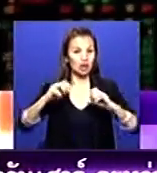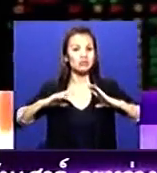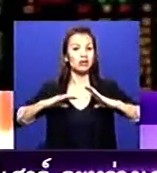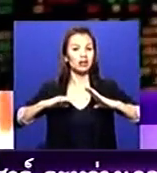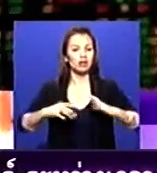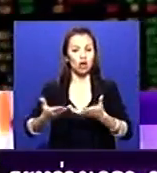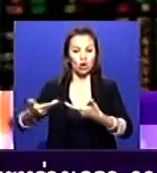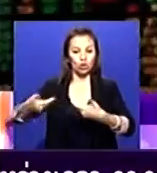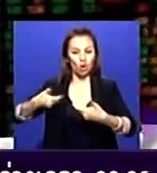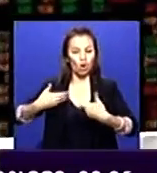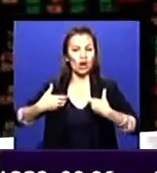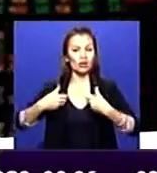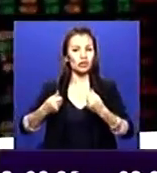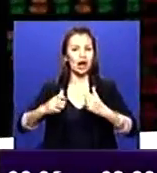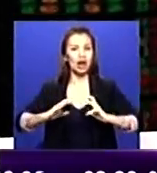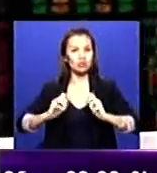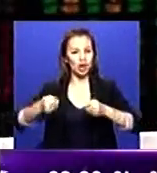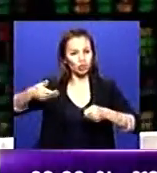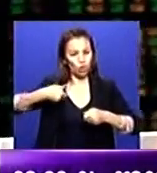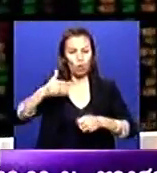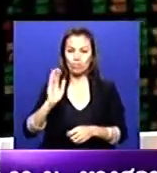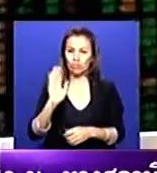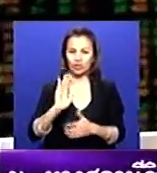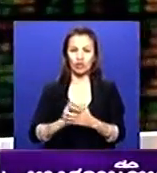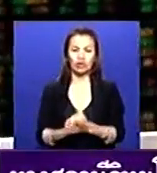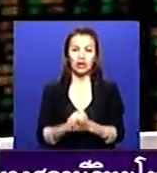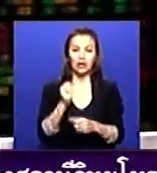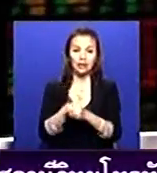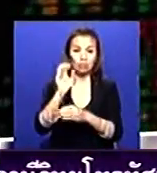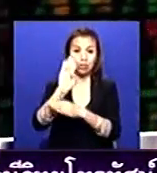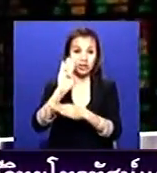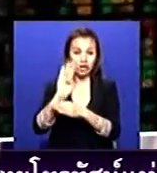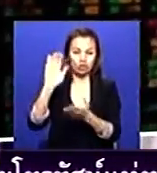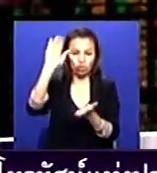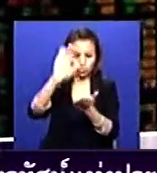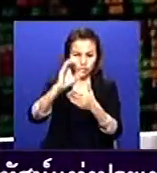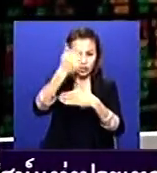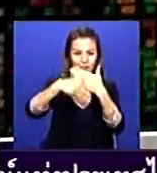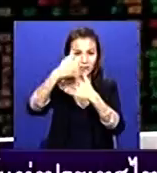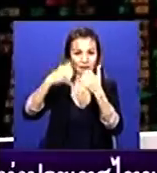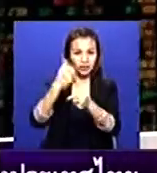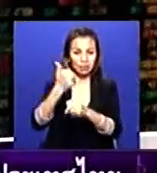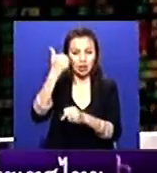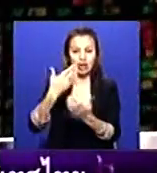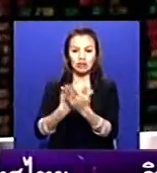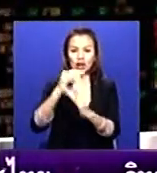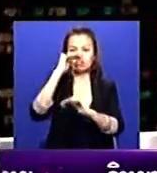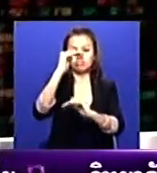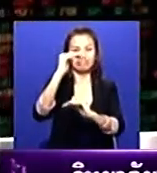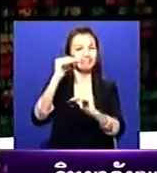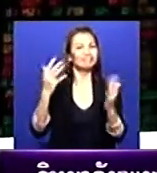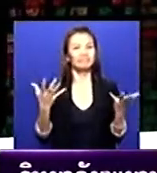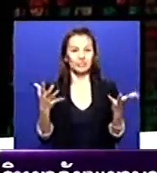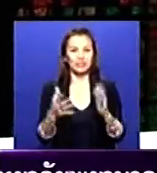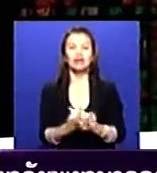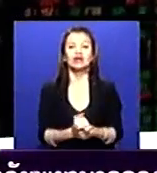ขออนุญาตจากธนาคารแห่งประเทศไทยแล้วก็อนุญาตให้บริษัทจดทะเบียนนั้นลงทุนในหลักทรัพย์ต่างประเทศได้ไม่จำกัดวงเงินรวมทั้งสามาร